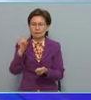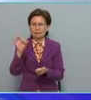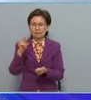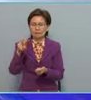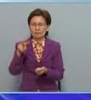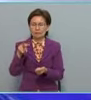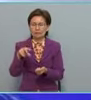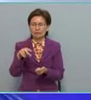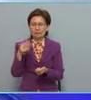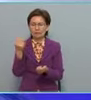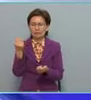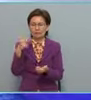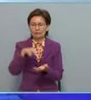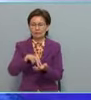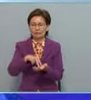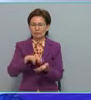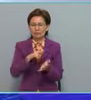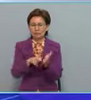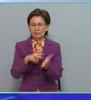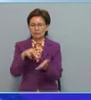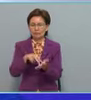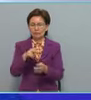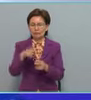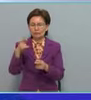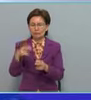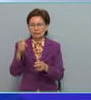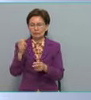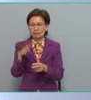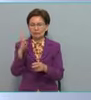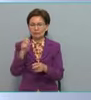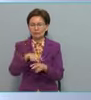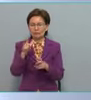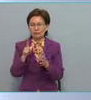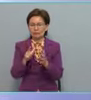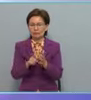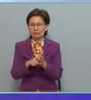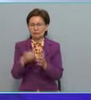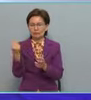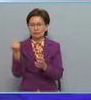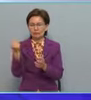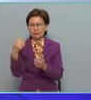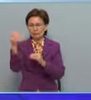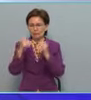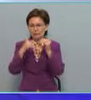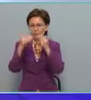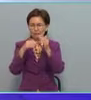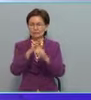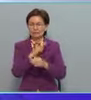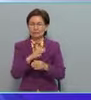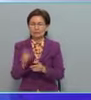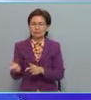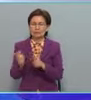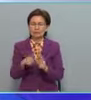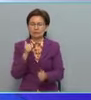сатылу бағасы темір жол станцияларында 14-17 мың теңгенің арасында құрап отыр. Облыстың жылу беру дайындығын апта сайын